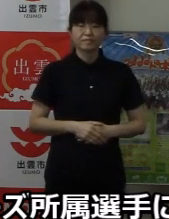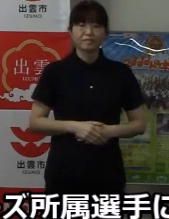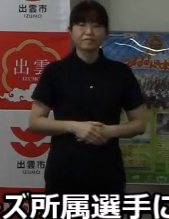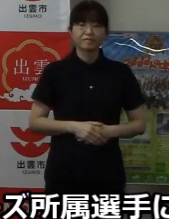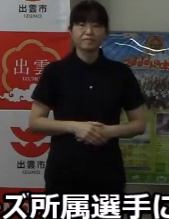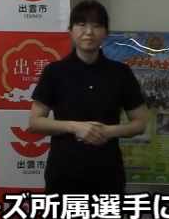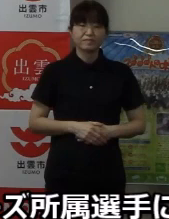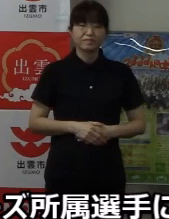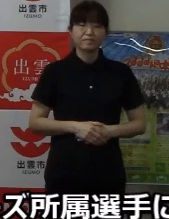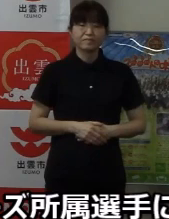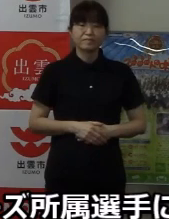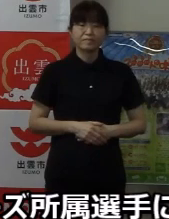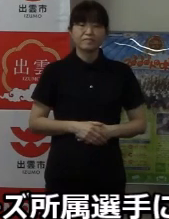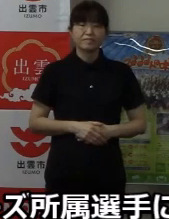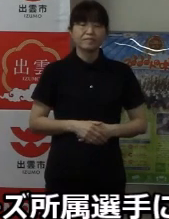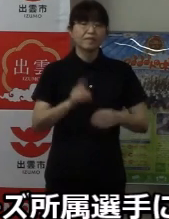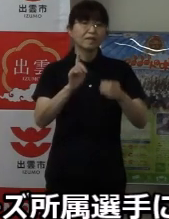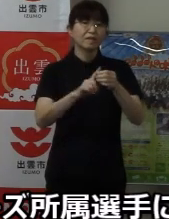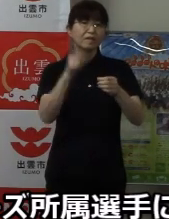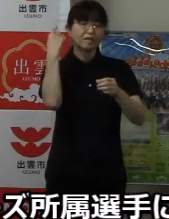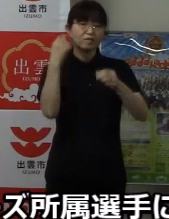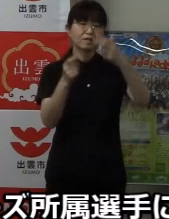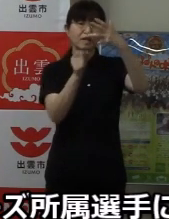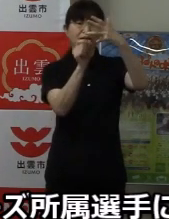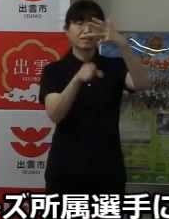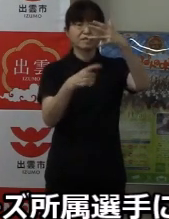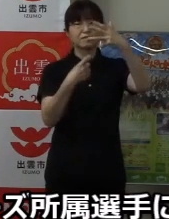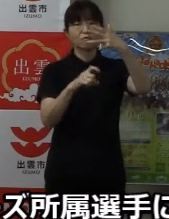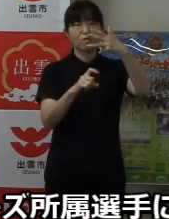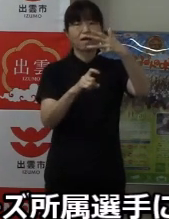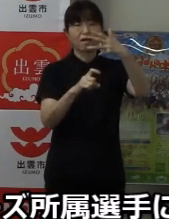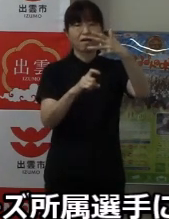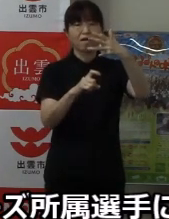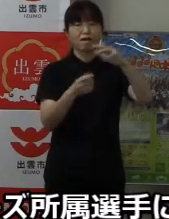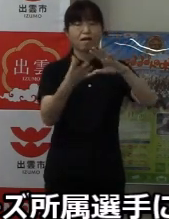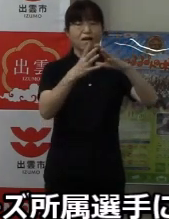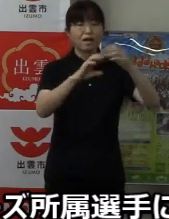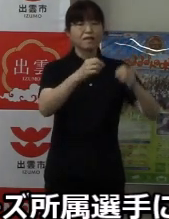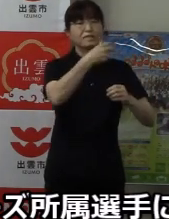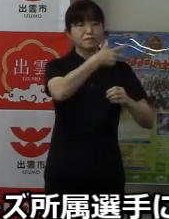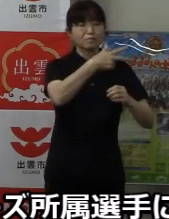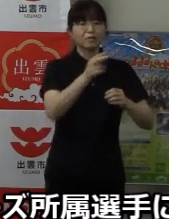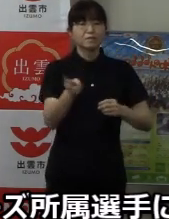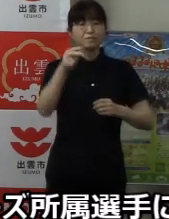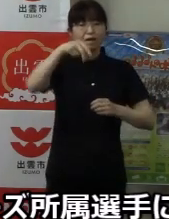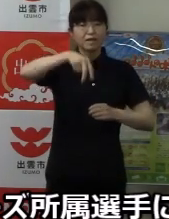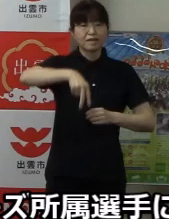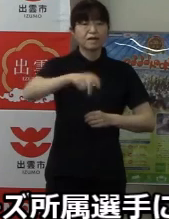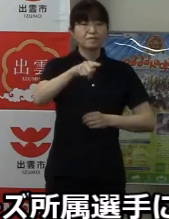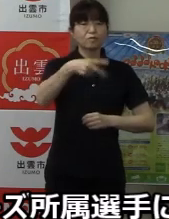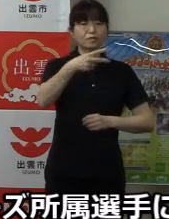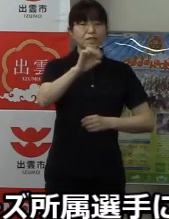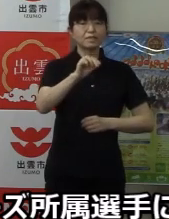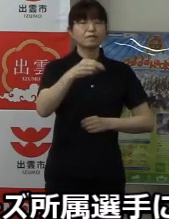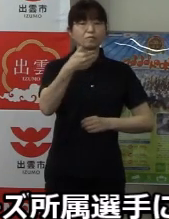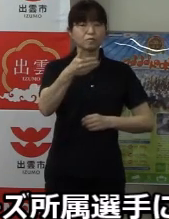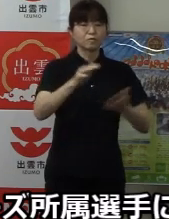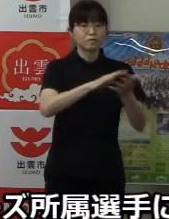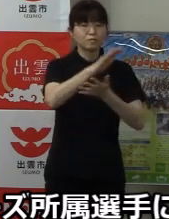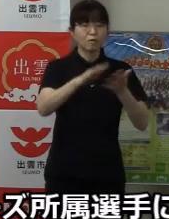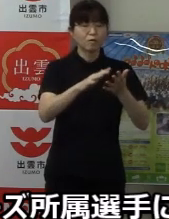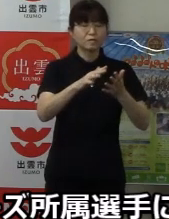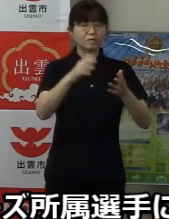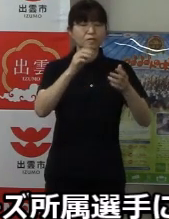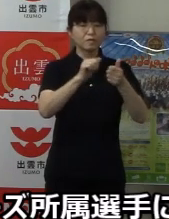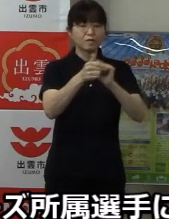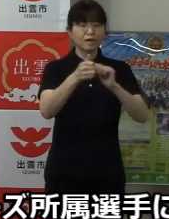これはですね、昨年8月10日に出雲市とパナソニックスポーツ株式会社、ちょっと現